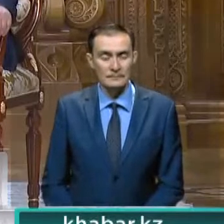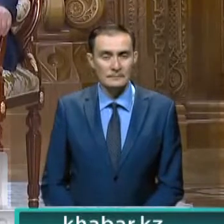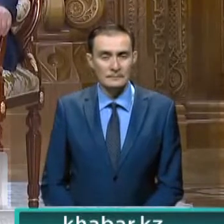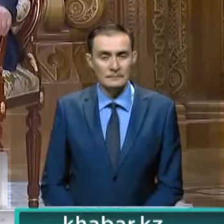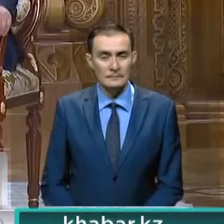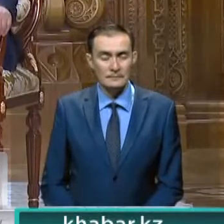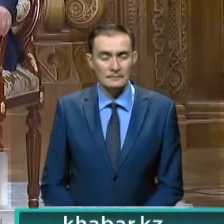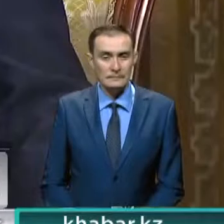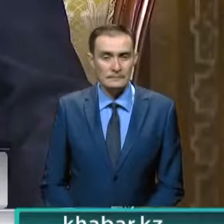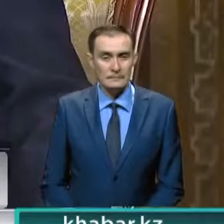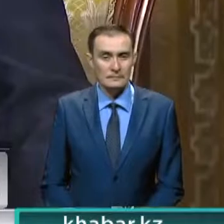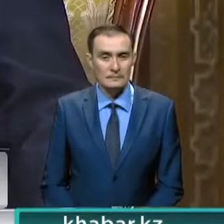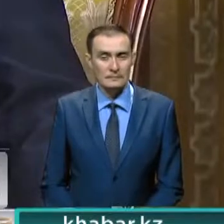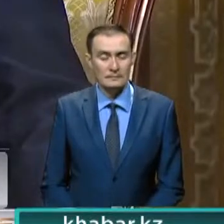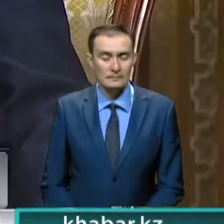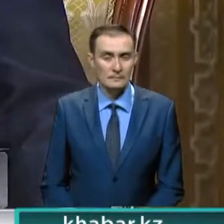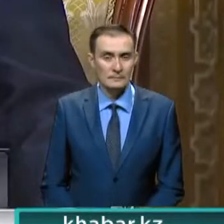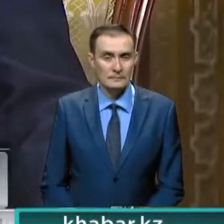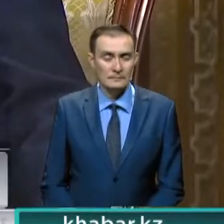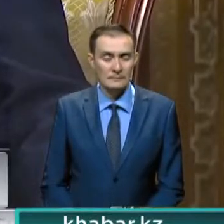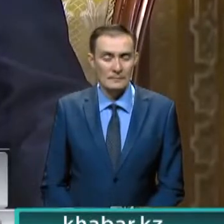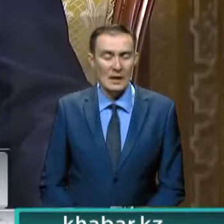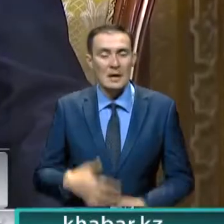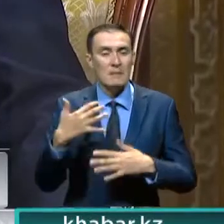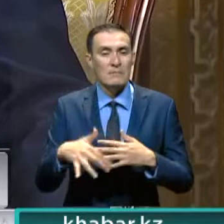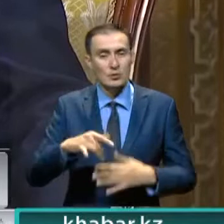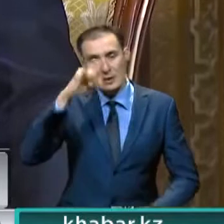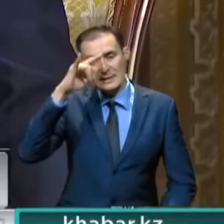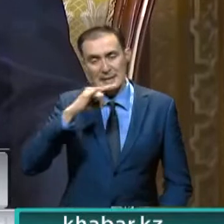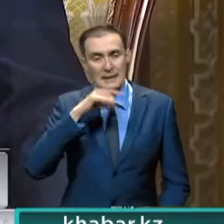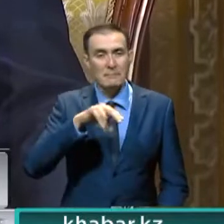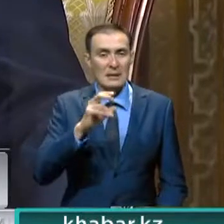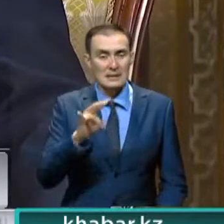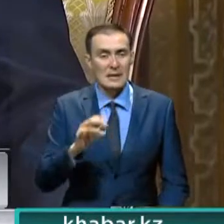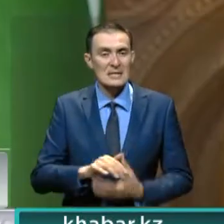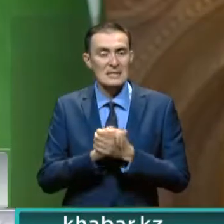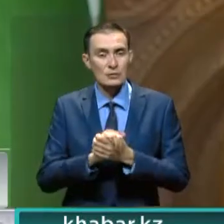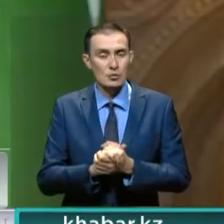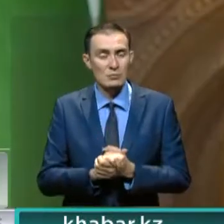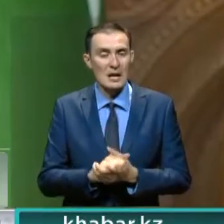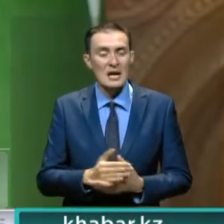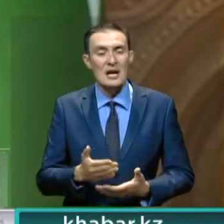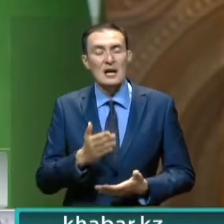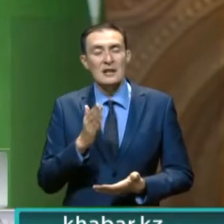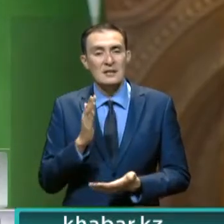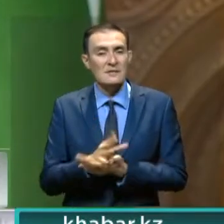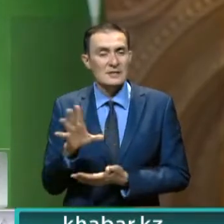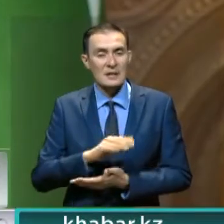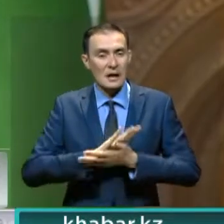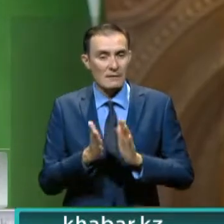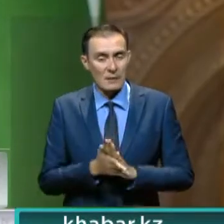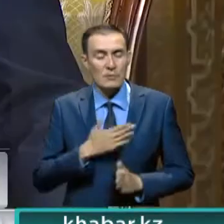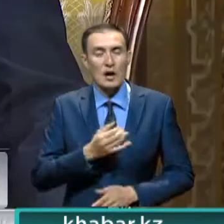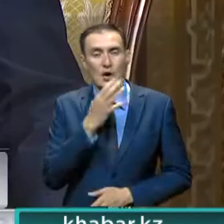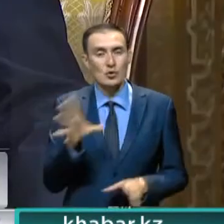стран по креста между казахстаном и пакистаном крепкая дружба нет нерешенных вопросов мы